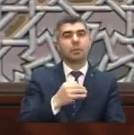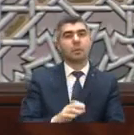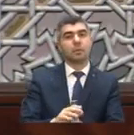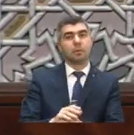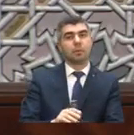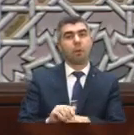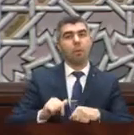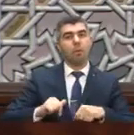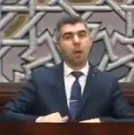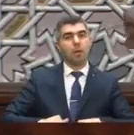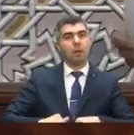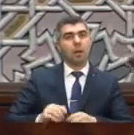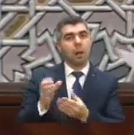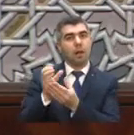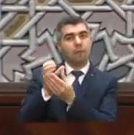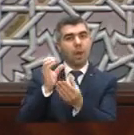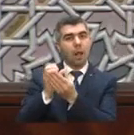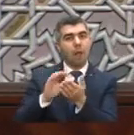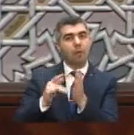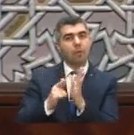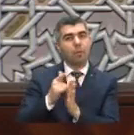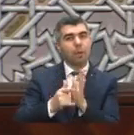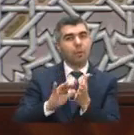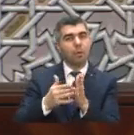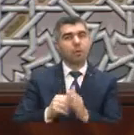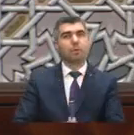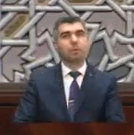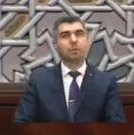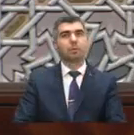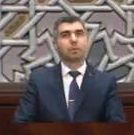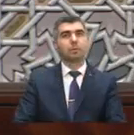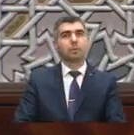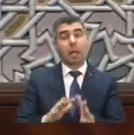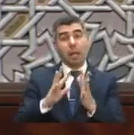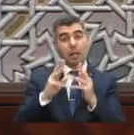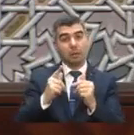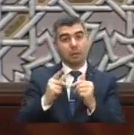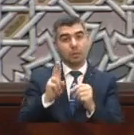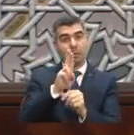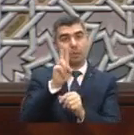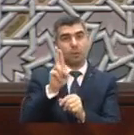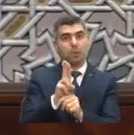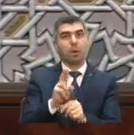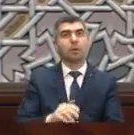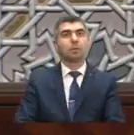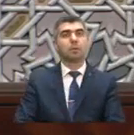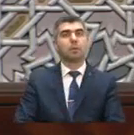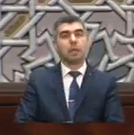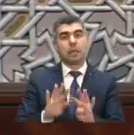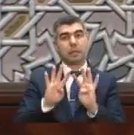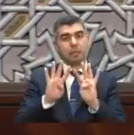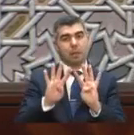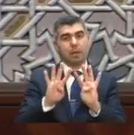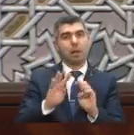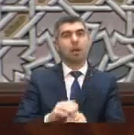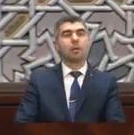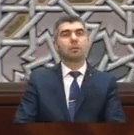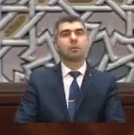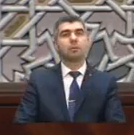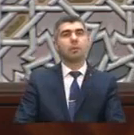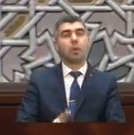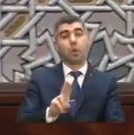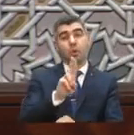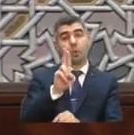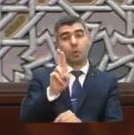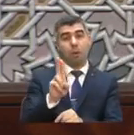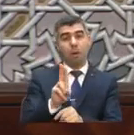المكلف بالنقل. مرحبا السيد الوزير. عدد الأسئلة داخل هذا الملف 8، والسؤال الأول